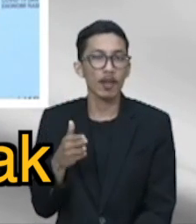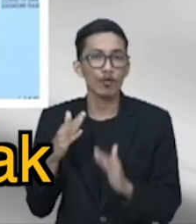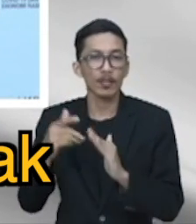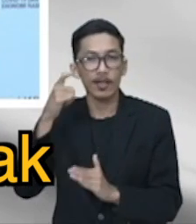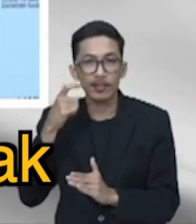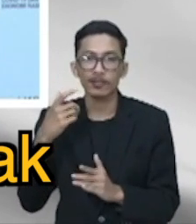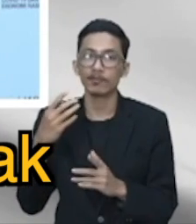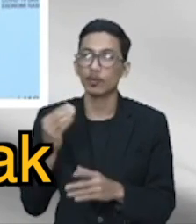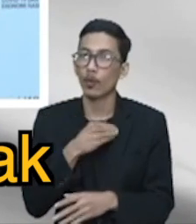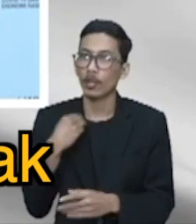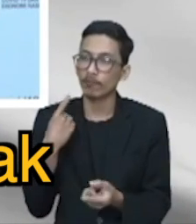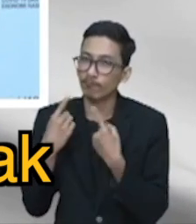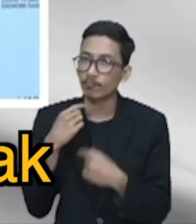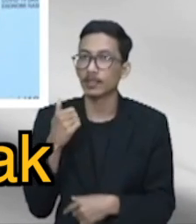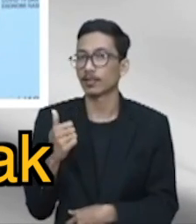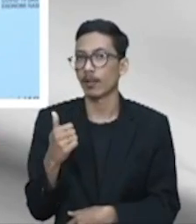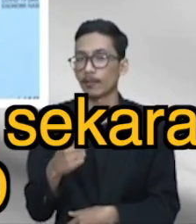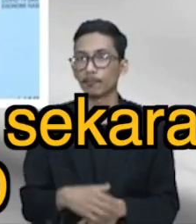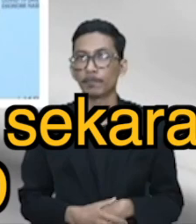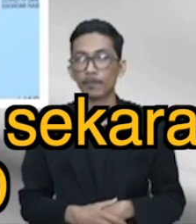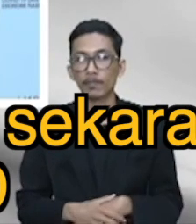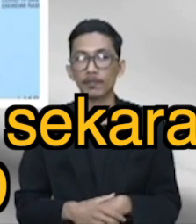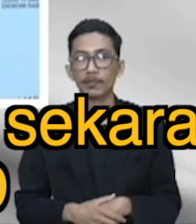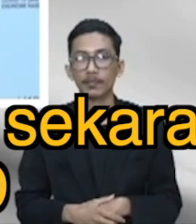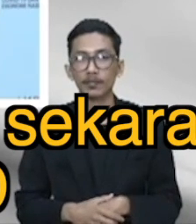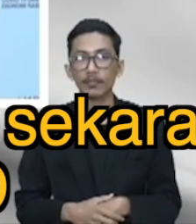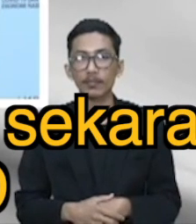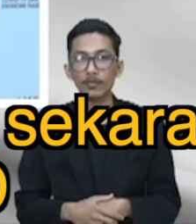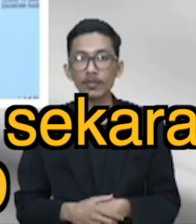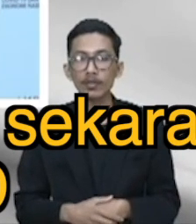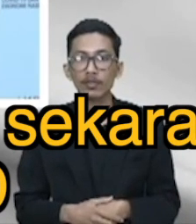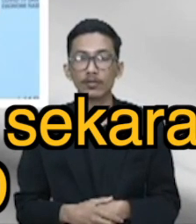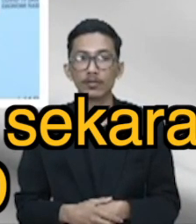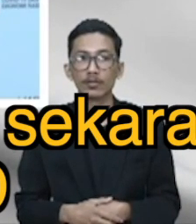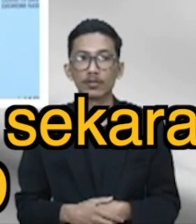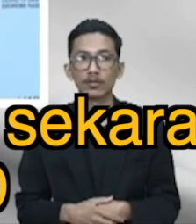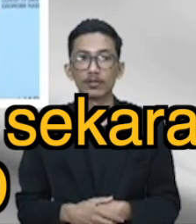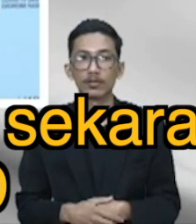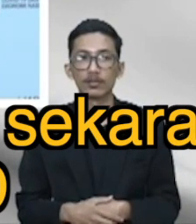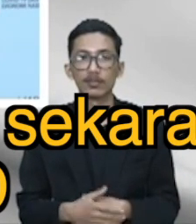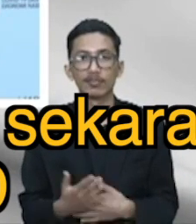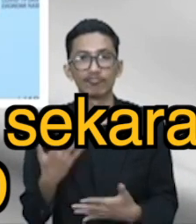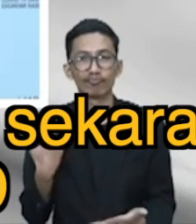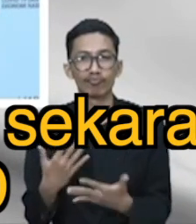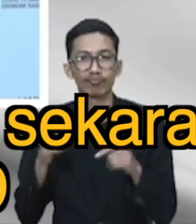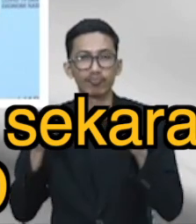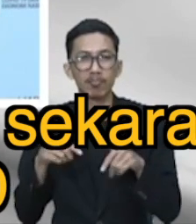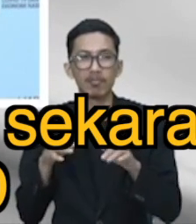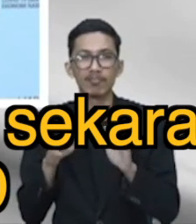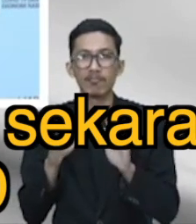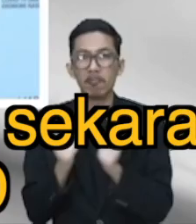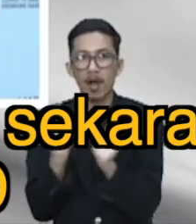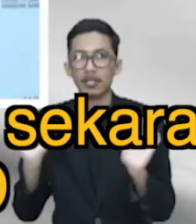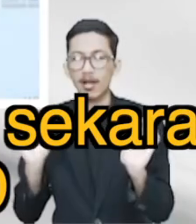obat-obat pengencer dahak juga nggak akan nyumbat ke paru-paru banyak, jadi nggak bronkopneumonia parah kan. Tapi kalau kondisi sekarang udah sesek-sesek